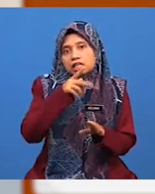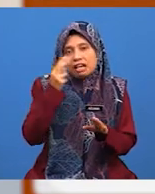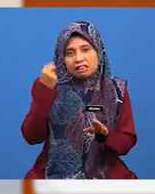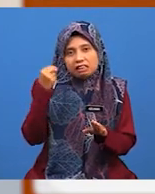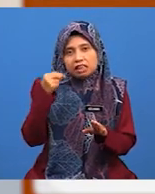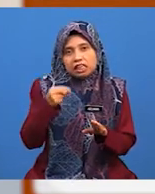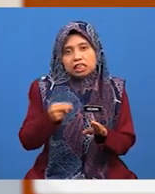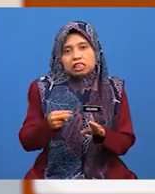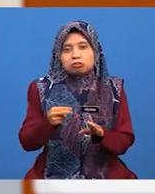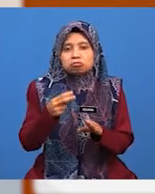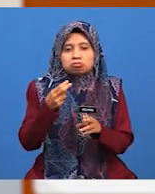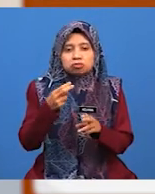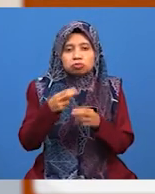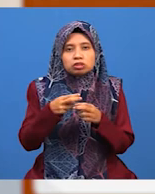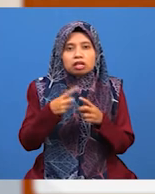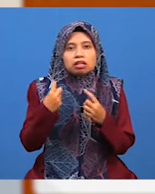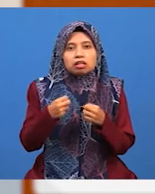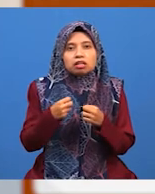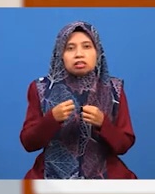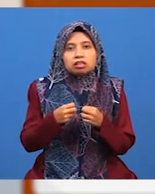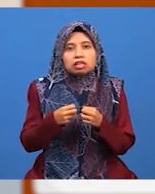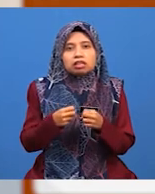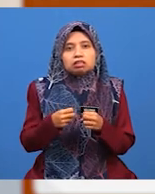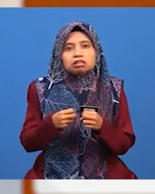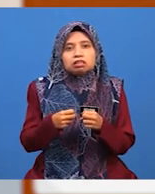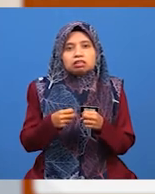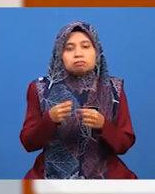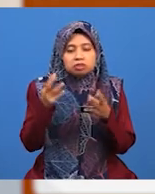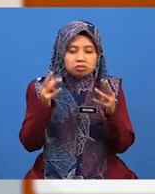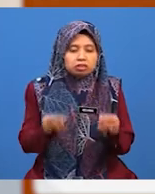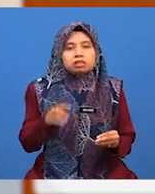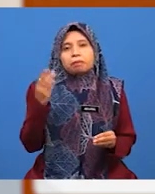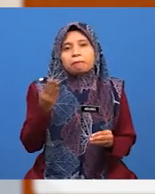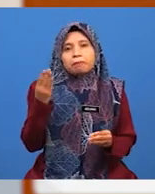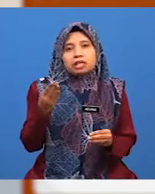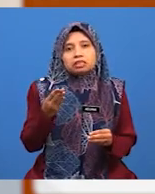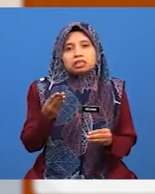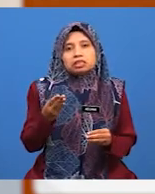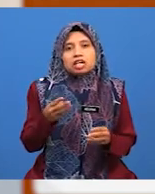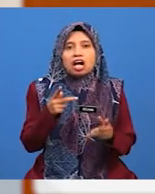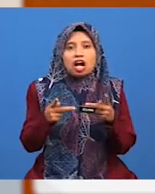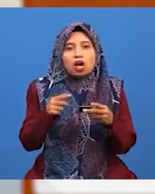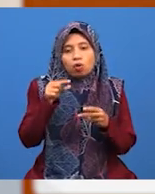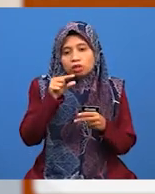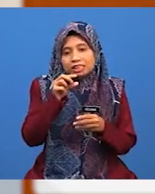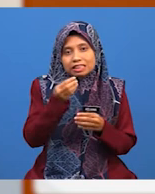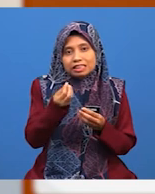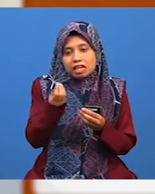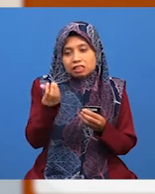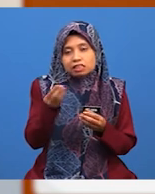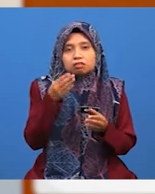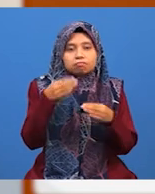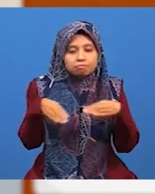Kelak menyesal, tidak berdaya. Adatnya saya manusia biasa. Terkasar bahasa,